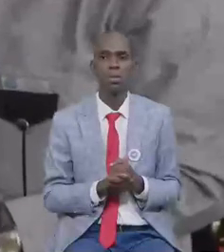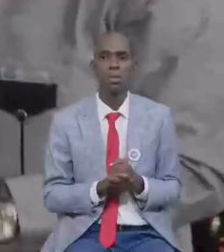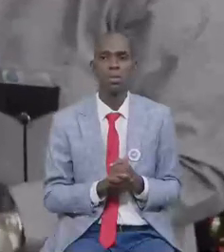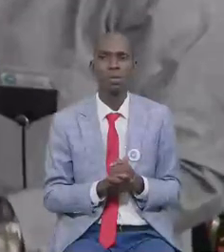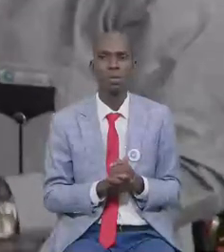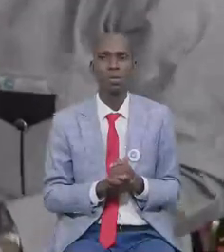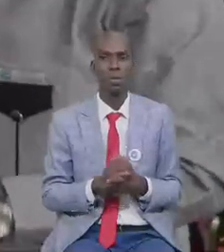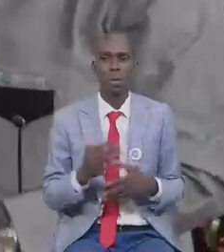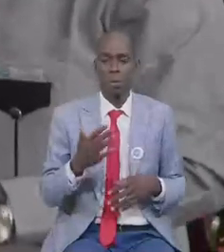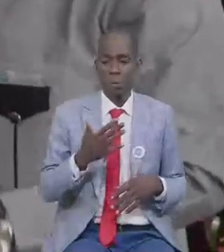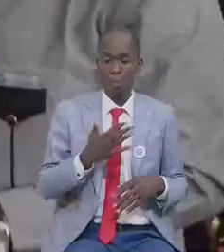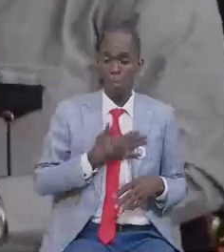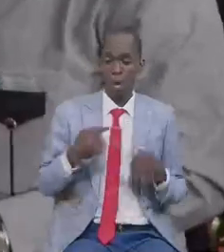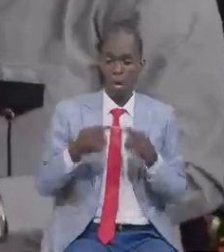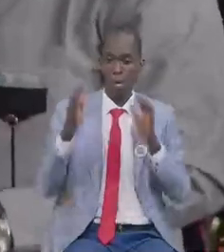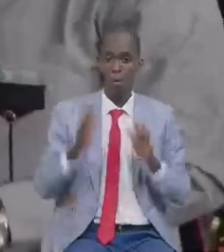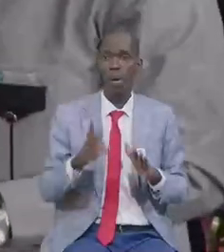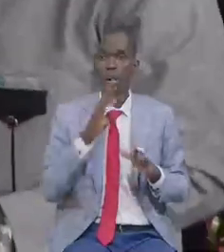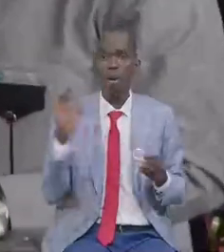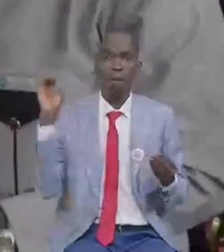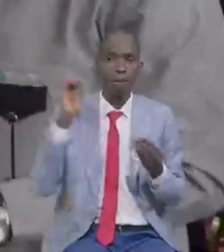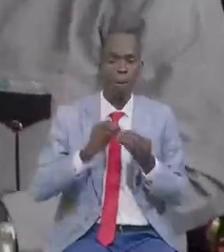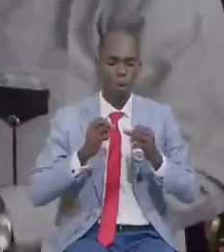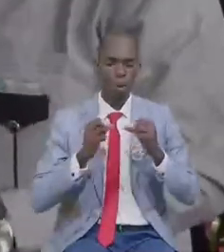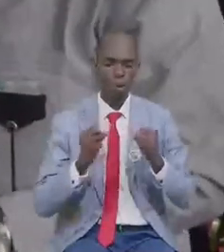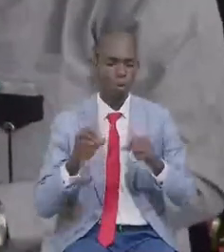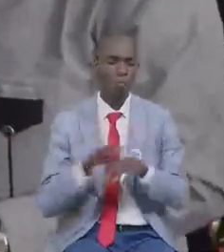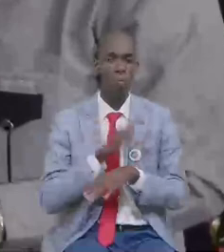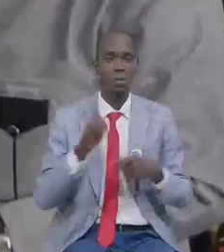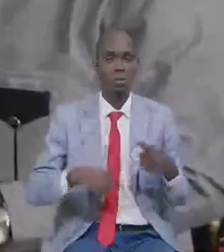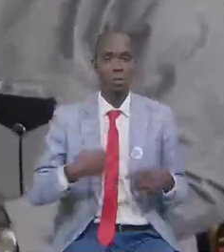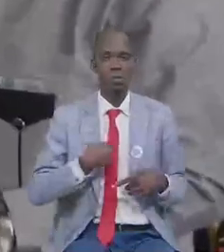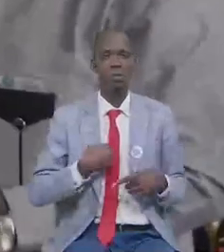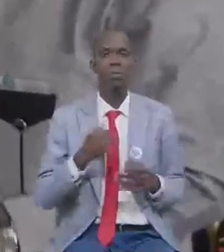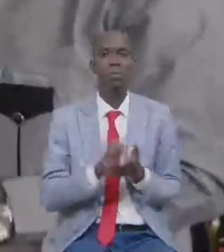Mes amis sont plus puissants que moi. Les anciens chants.